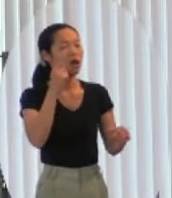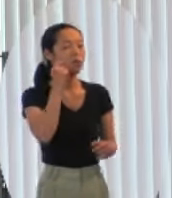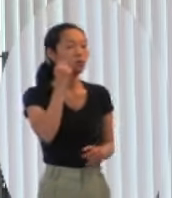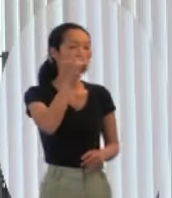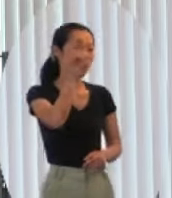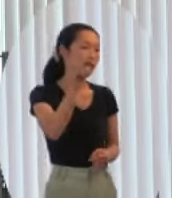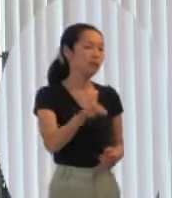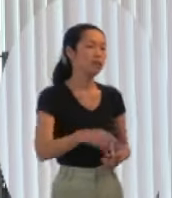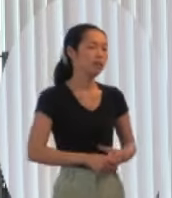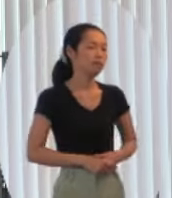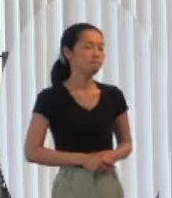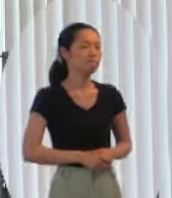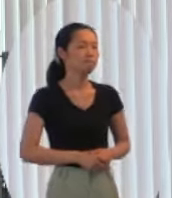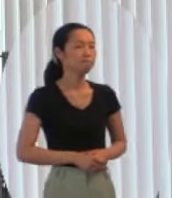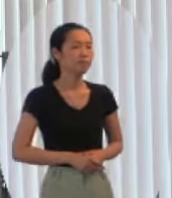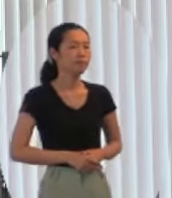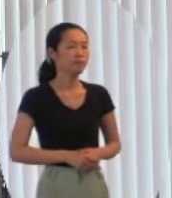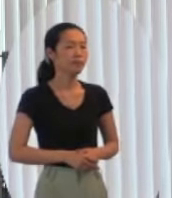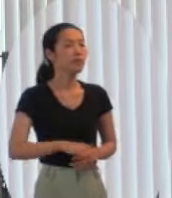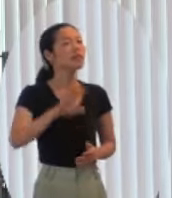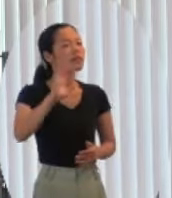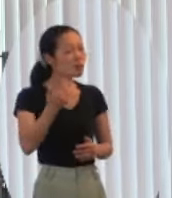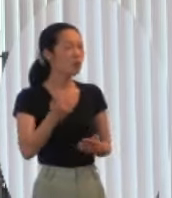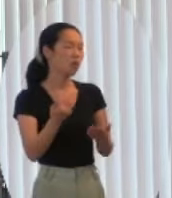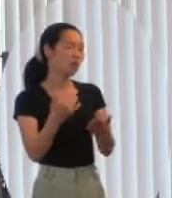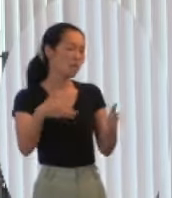かしまだこれがあるということですね。